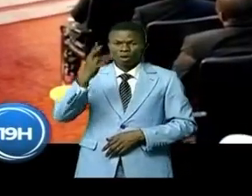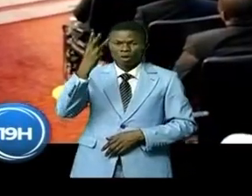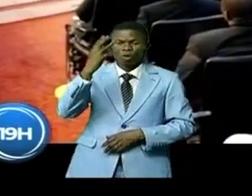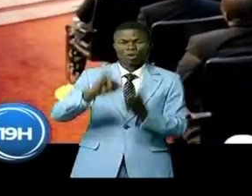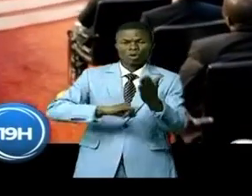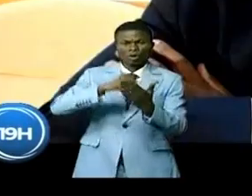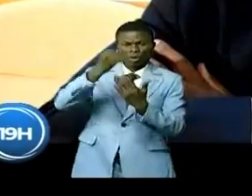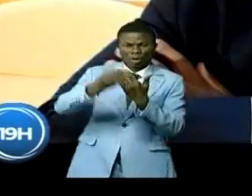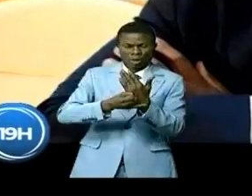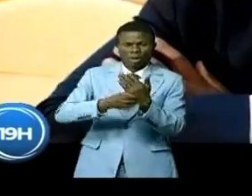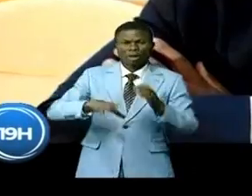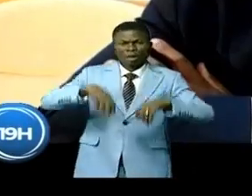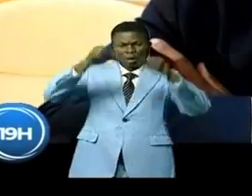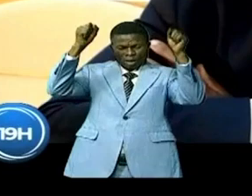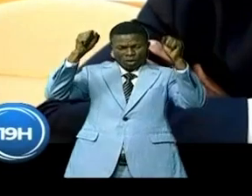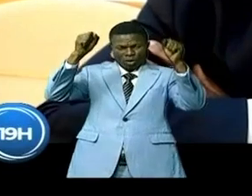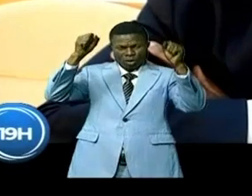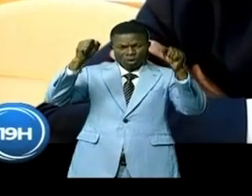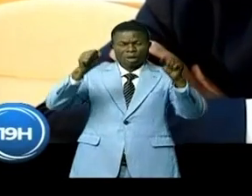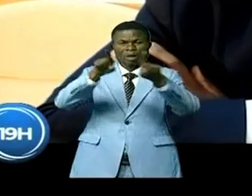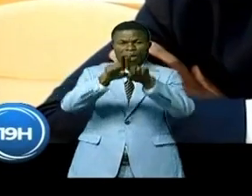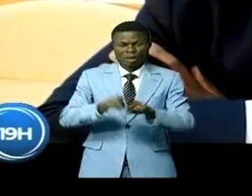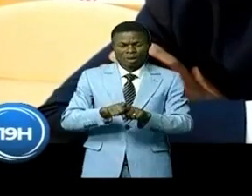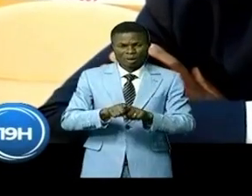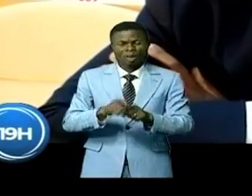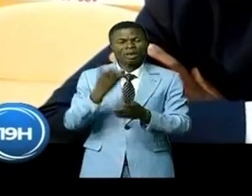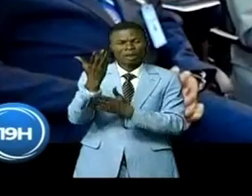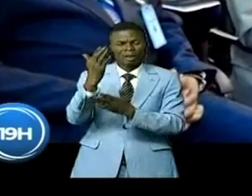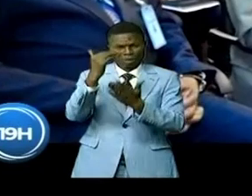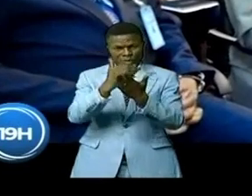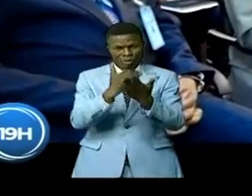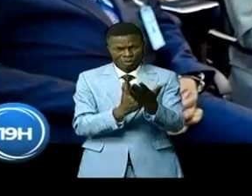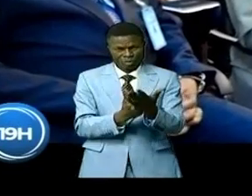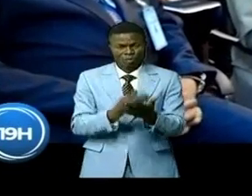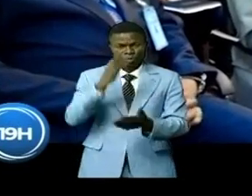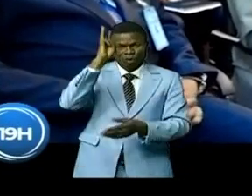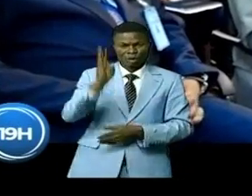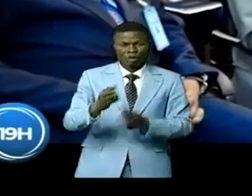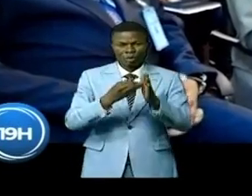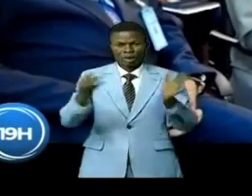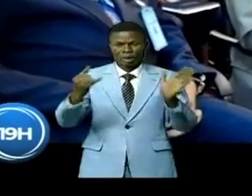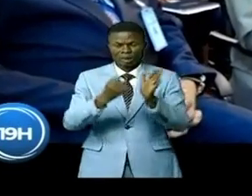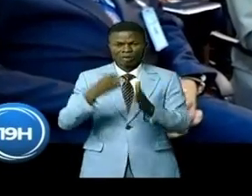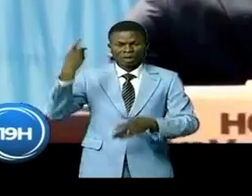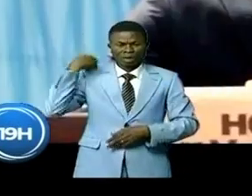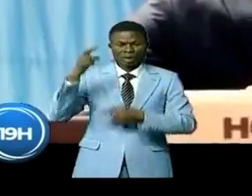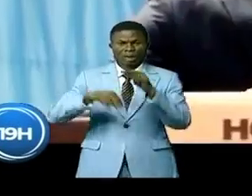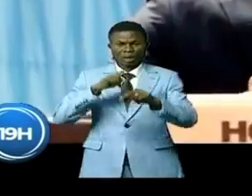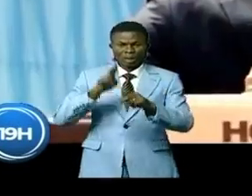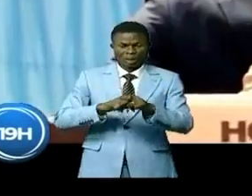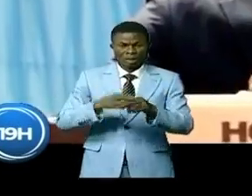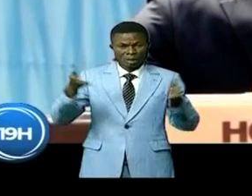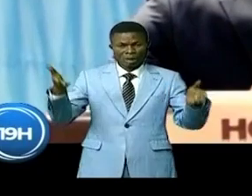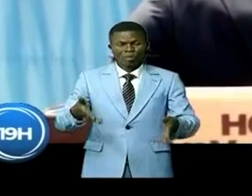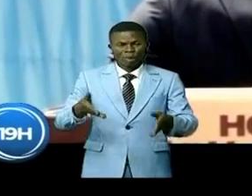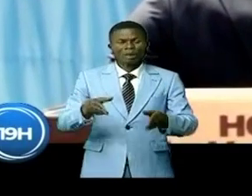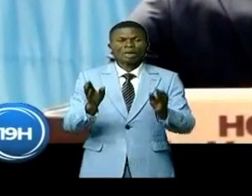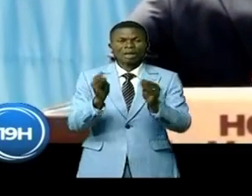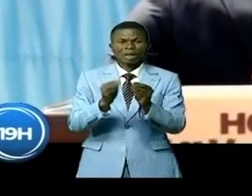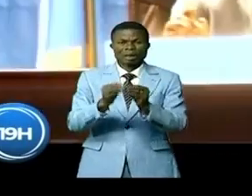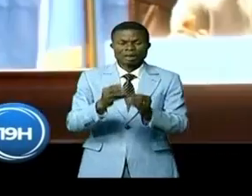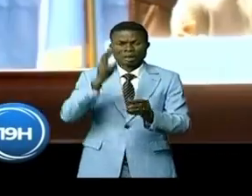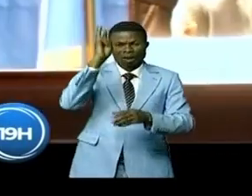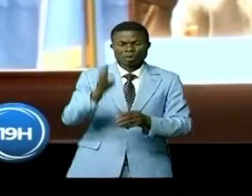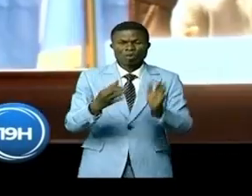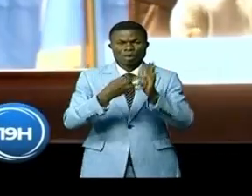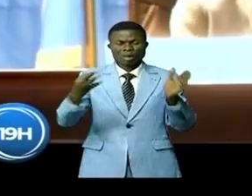ratification ont été votés in globo, moyennant quelques amendements. Sur 386 députés nationaux présents dans la salle,